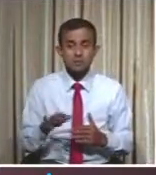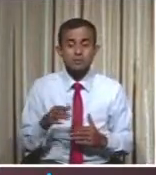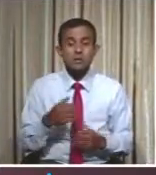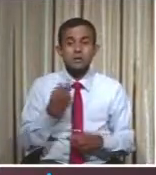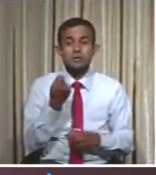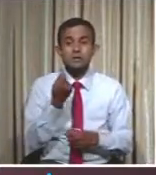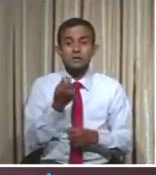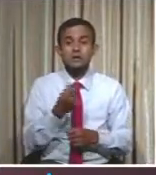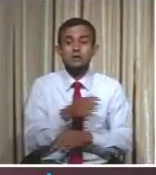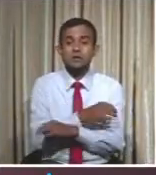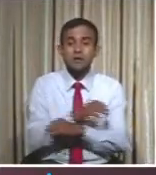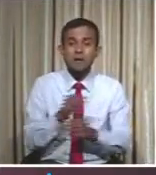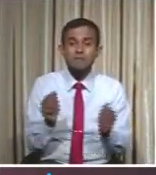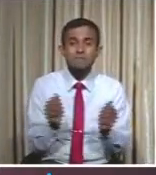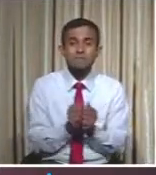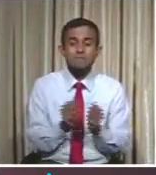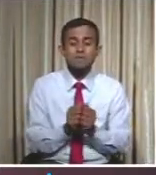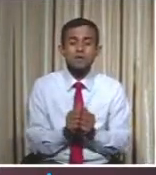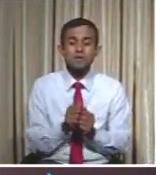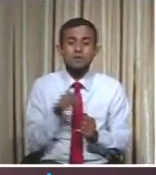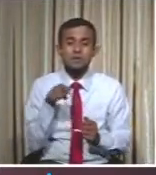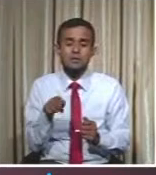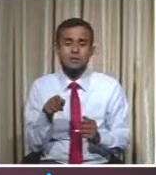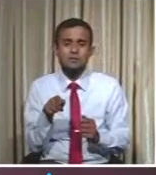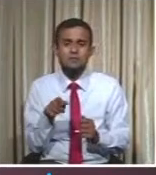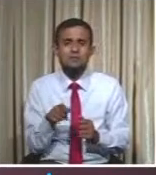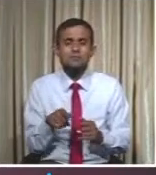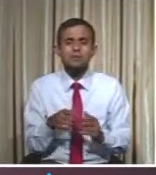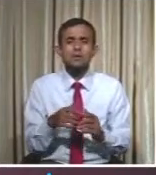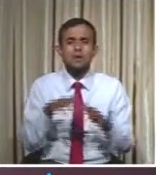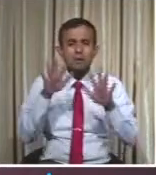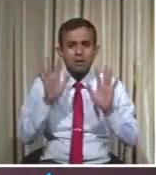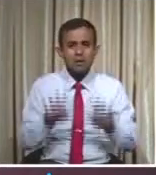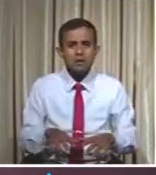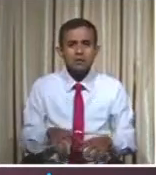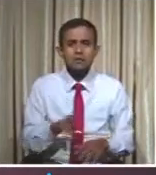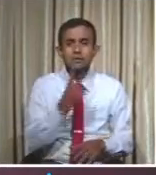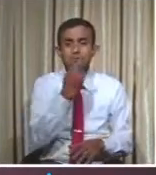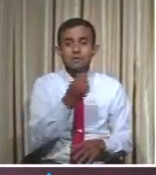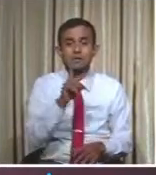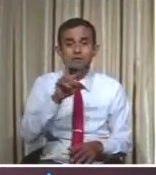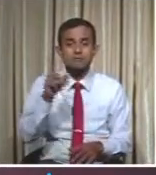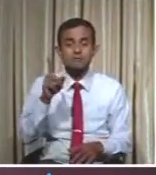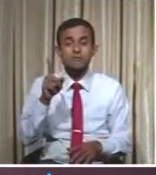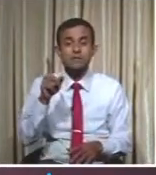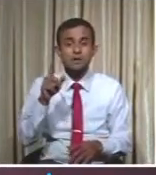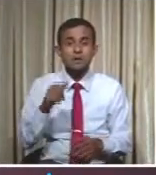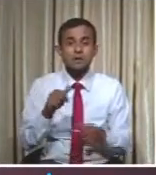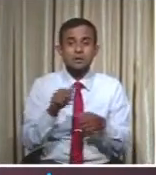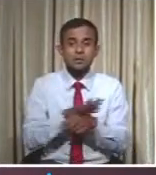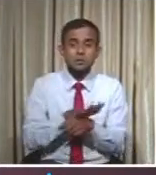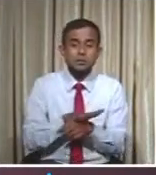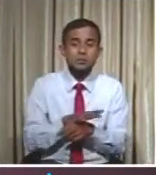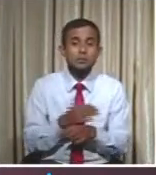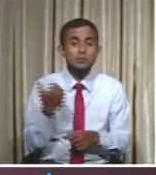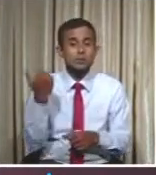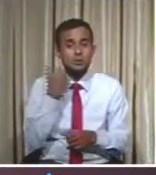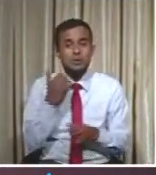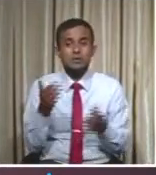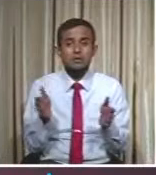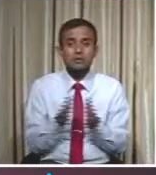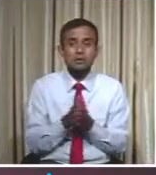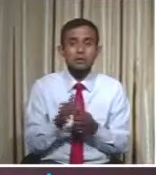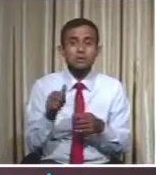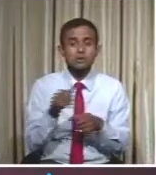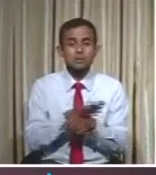ආර්ථික ප්‍රතිපත්තිවල ඇත්තටම ඒවැයි ප්‍රතිඵල 2021 විශේෂයෙන්ම කොවිඩ් ආසාදනයත් එක්ක